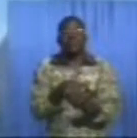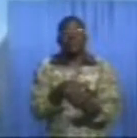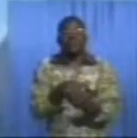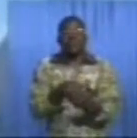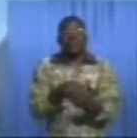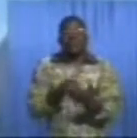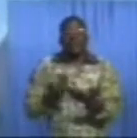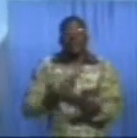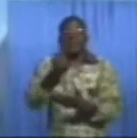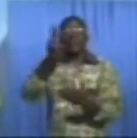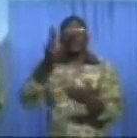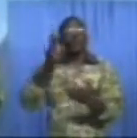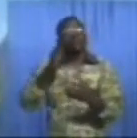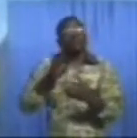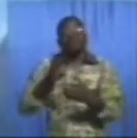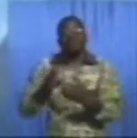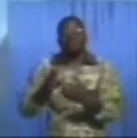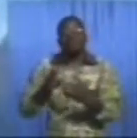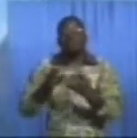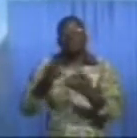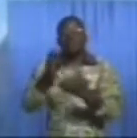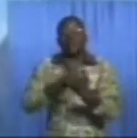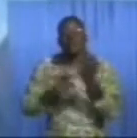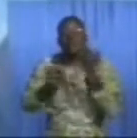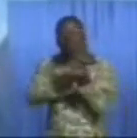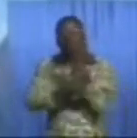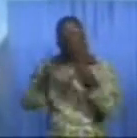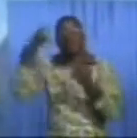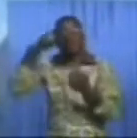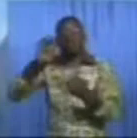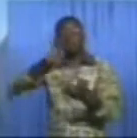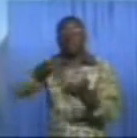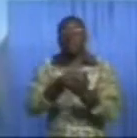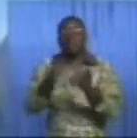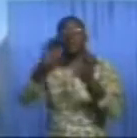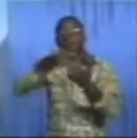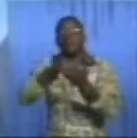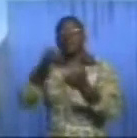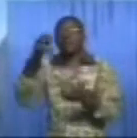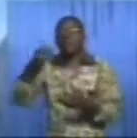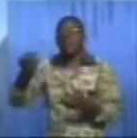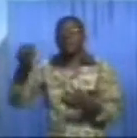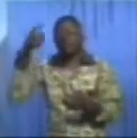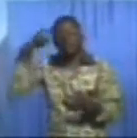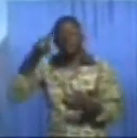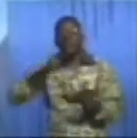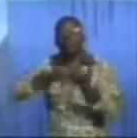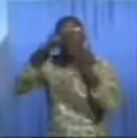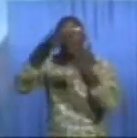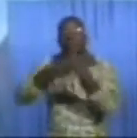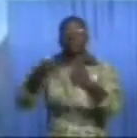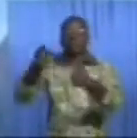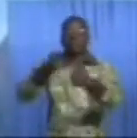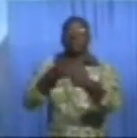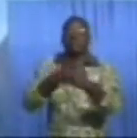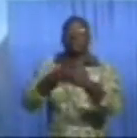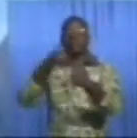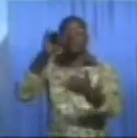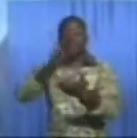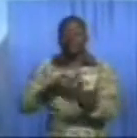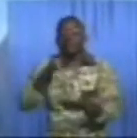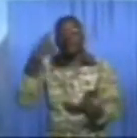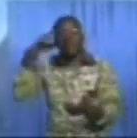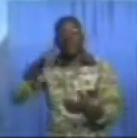L'Union européenne capitalise à Kaya, dans le centre-nord, les acquis de deux projets, dont le premier concerne